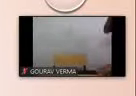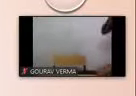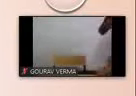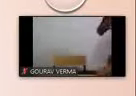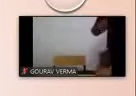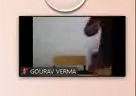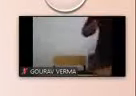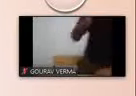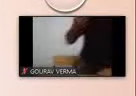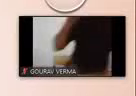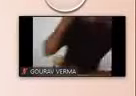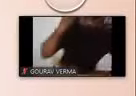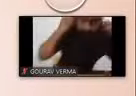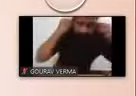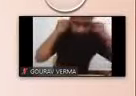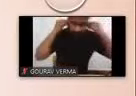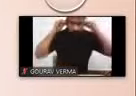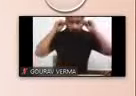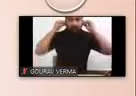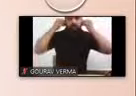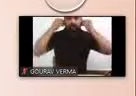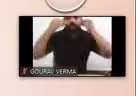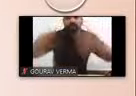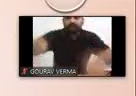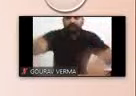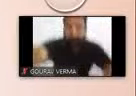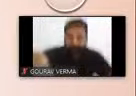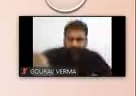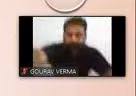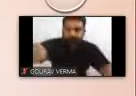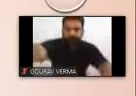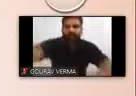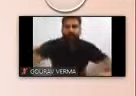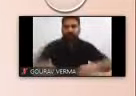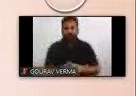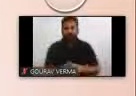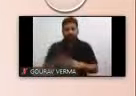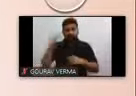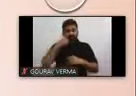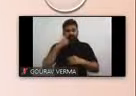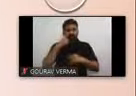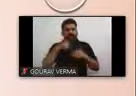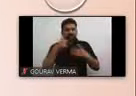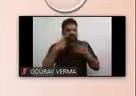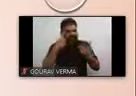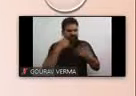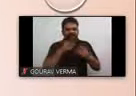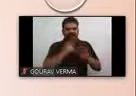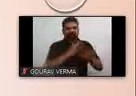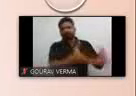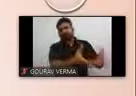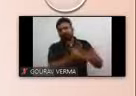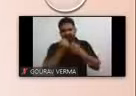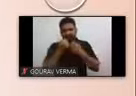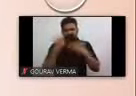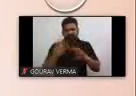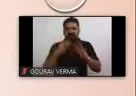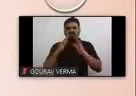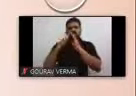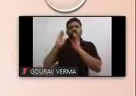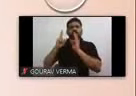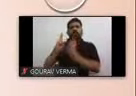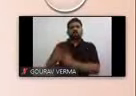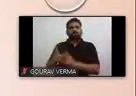डिस्टर्ब करता है, एंड अल्टीमेटली द पेरेंट्स विल बी हर्ट, दे विल विथड्रॉ देयर चाइल्ड एंड देन कीप हिम एट होम.